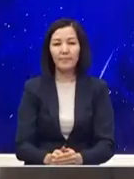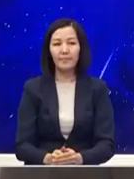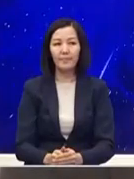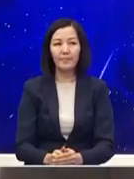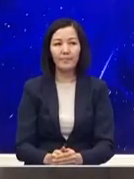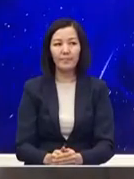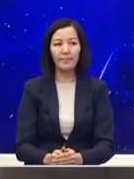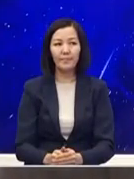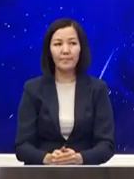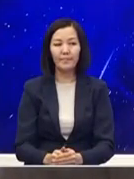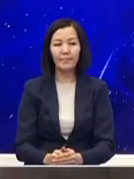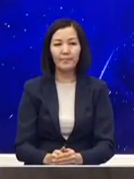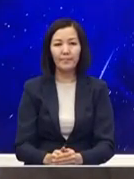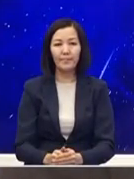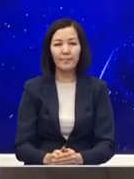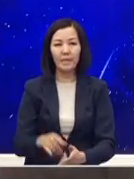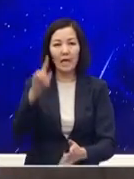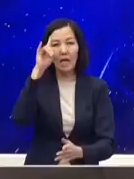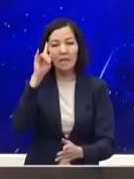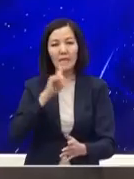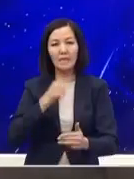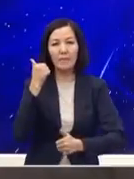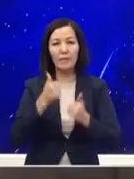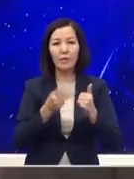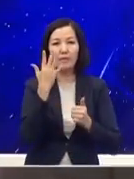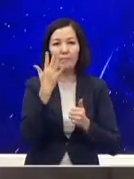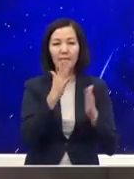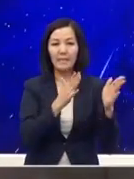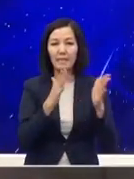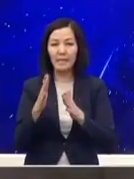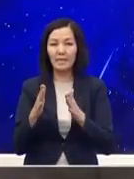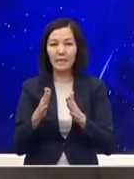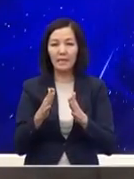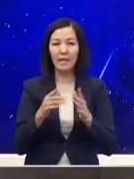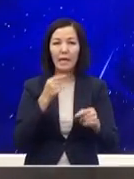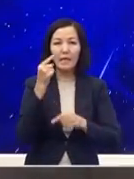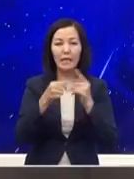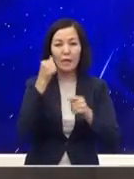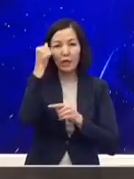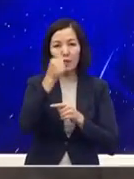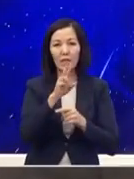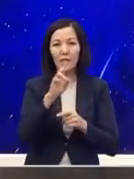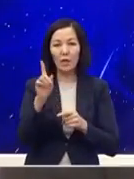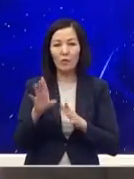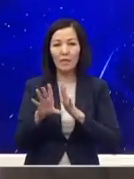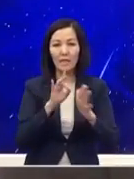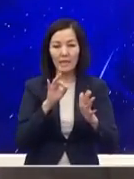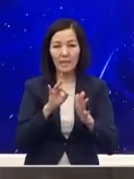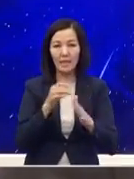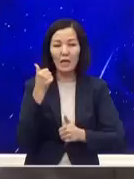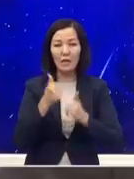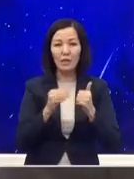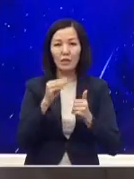Будет 5 туров. Қазақстан біріншілігі 5 кезеңнен тұрады. Кезекті ел чемпионы келер жылдың наурыз айында белгілі болады. Жарысқа